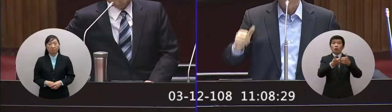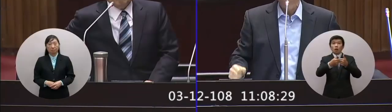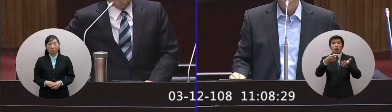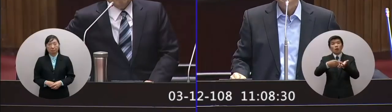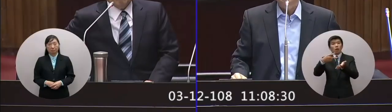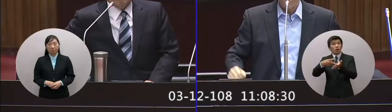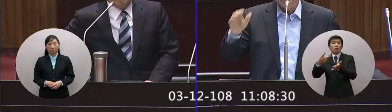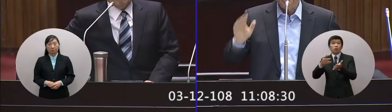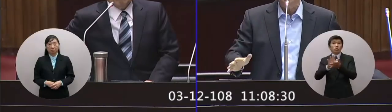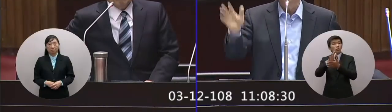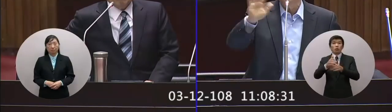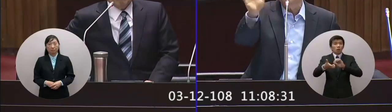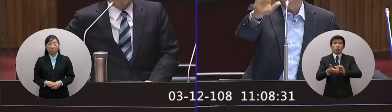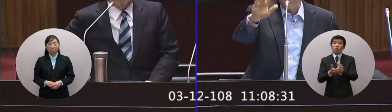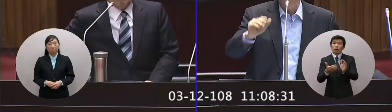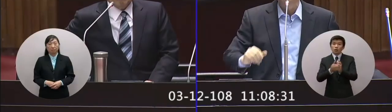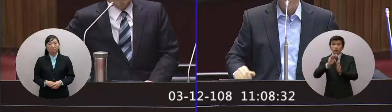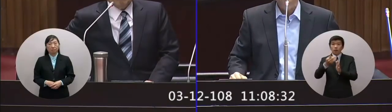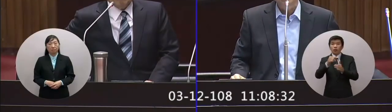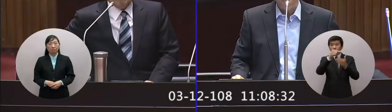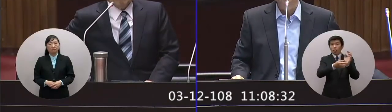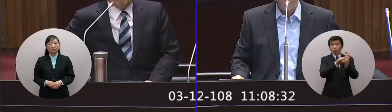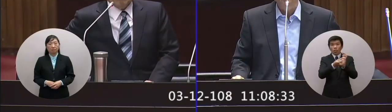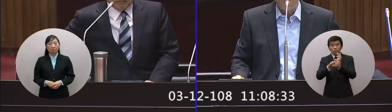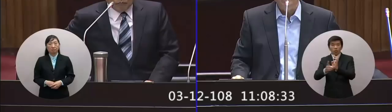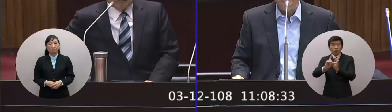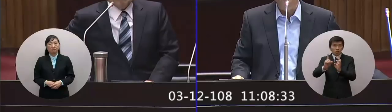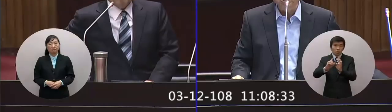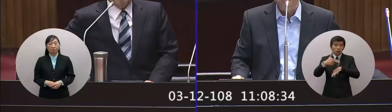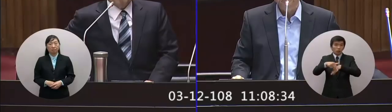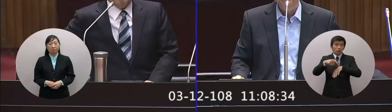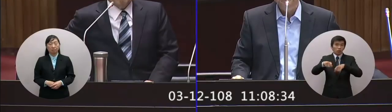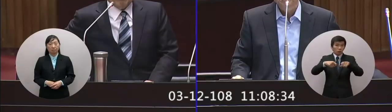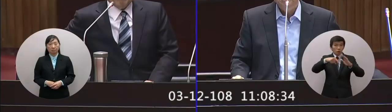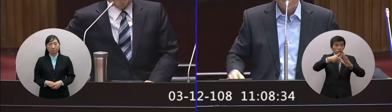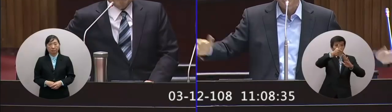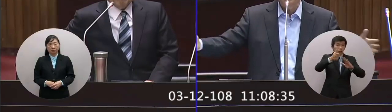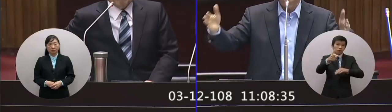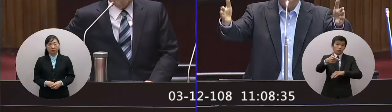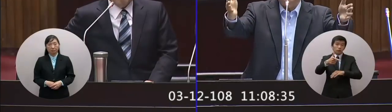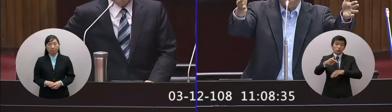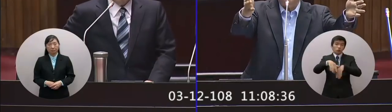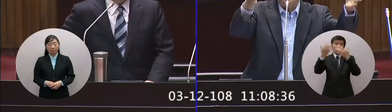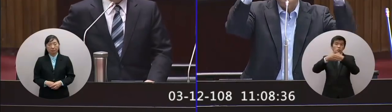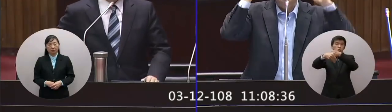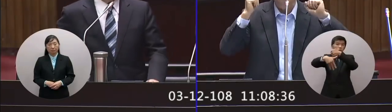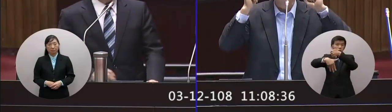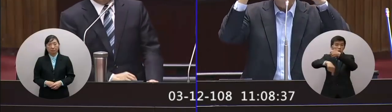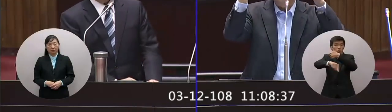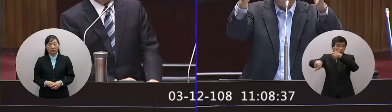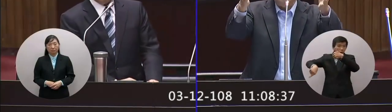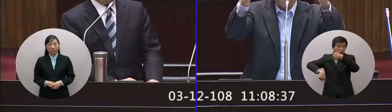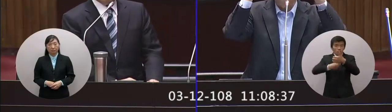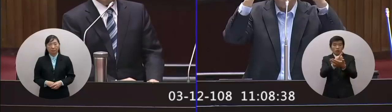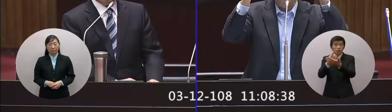板定案，可是细节绝对不是院长来规划来决定的，是下面经过层层的把关以